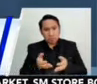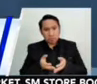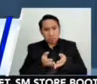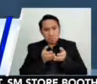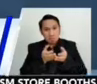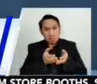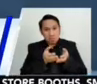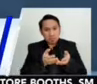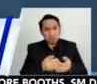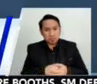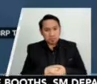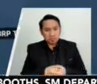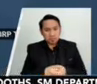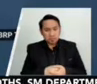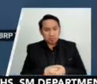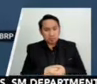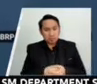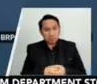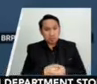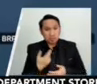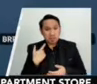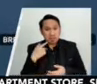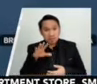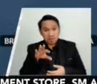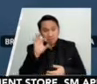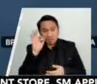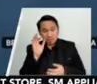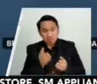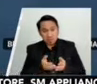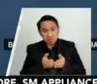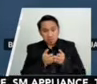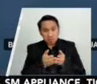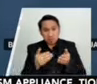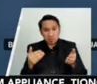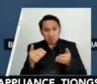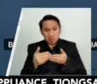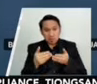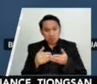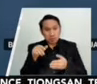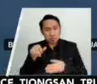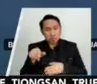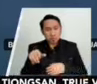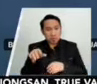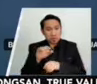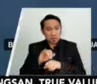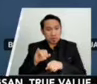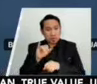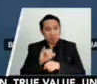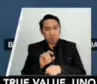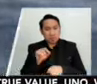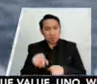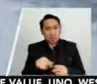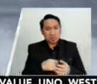Powell, surod na namataan ang barko habang papalapit umano ito sa Sabina Shoal kung saan nakahimpil ang BRP Teresa